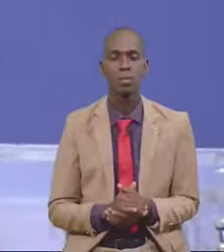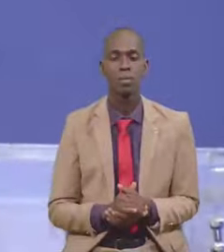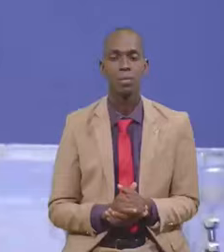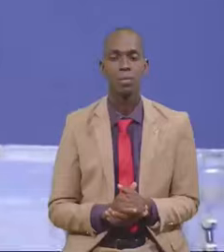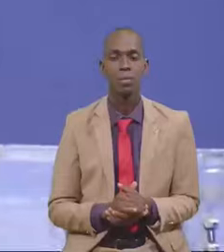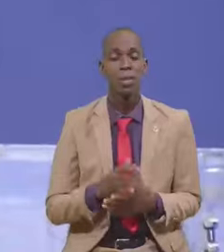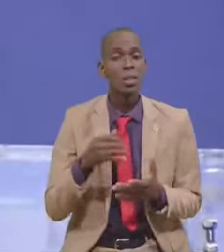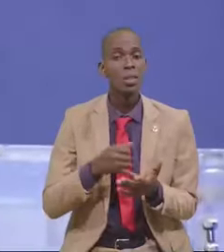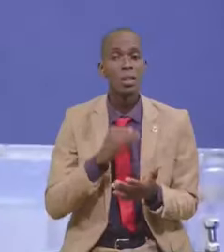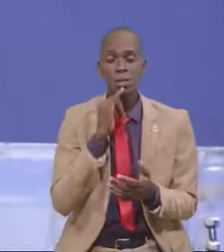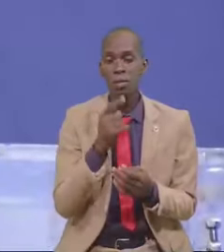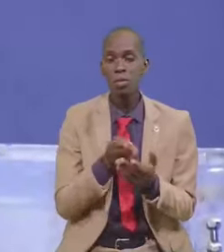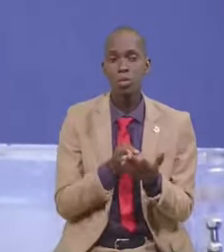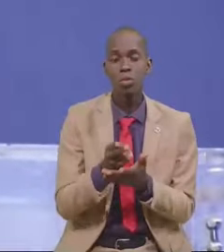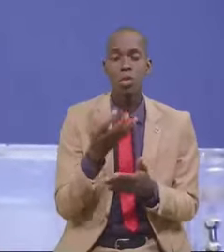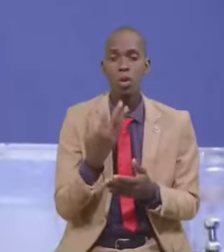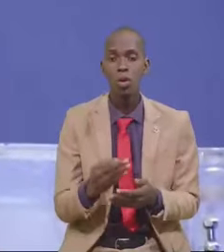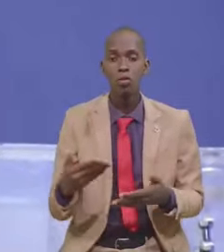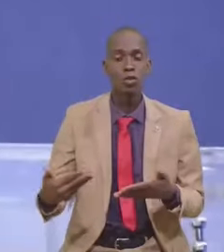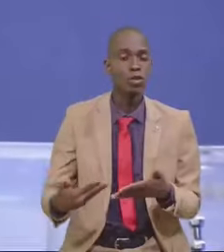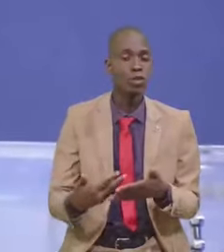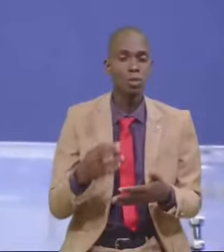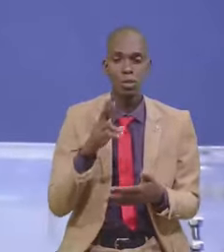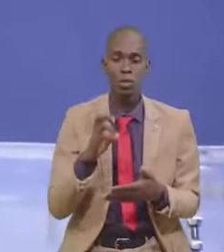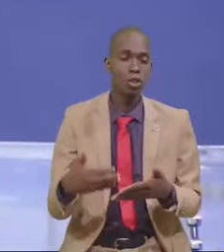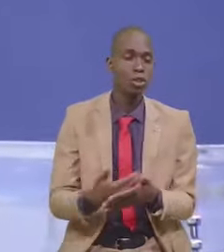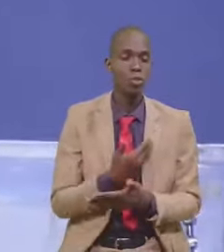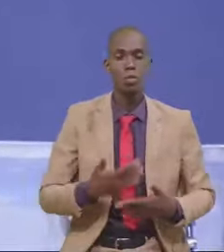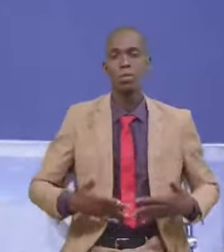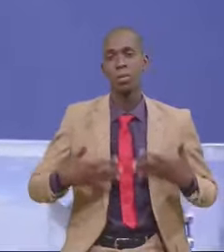la vérité de la régénération,